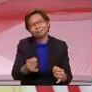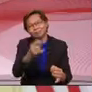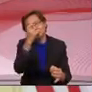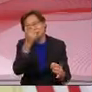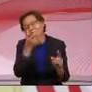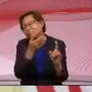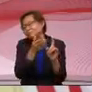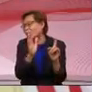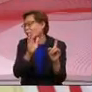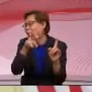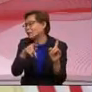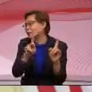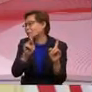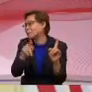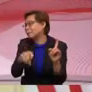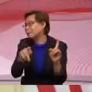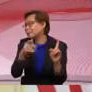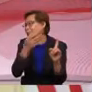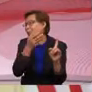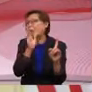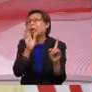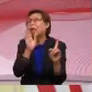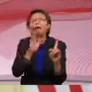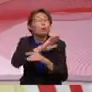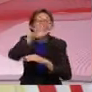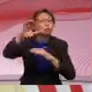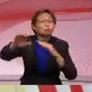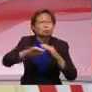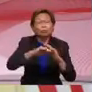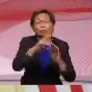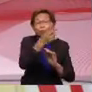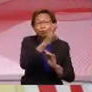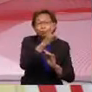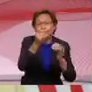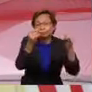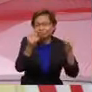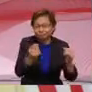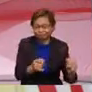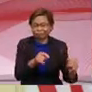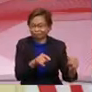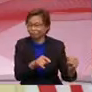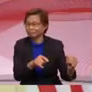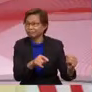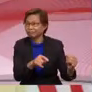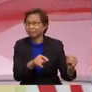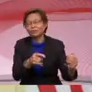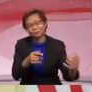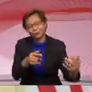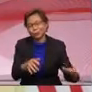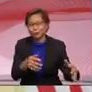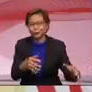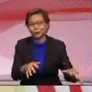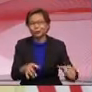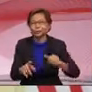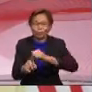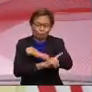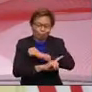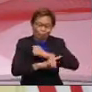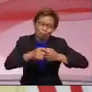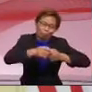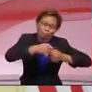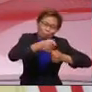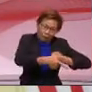arahan PKPP dan kesemua 17 individu tersebut telah dikenakan